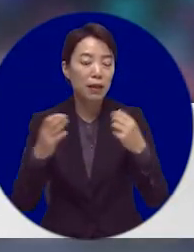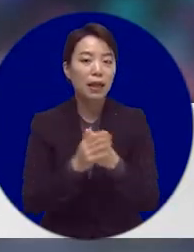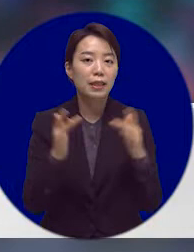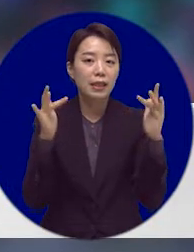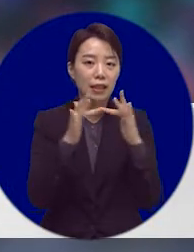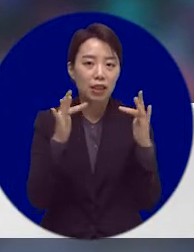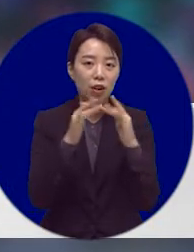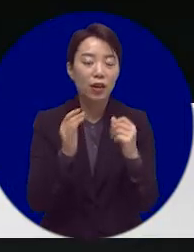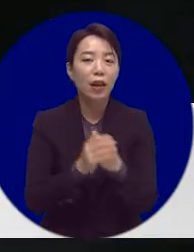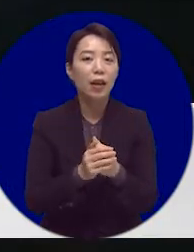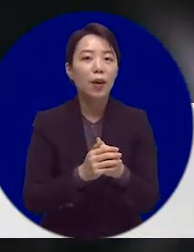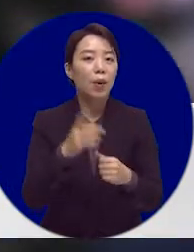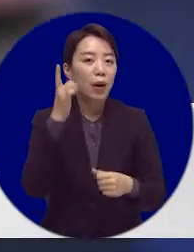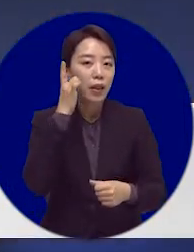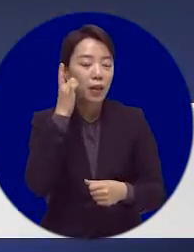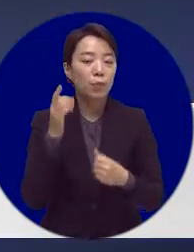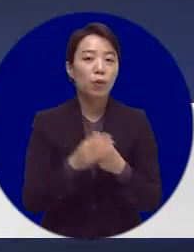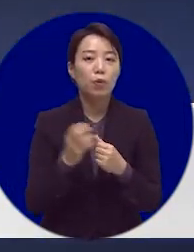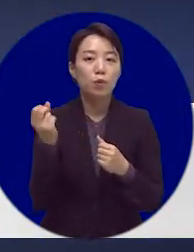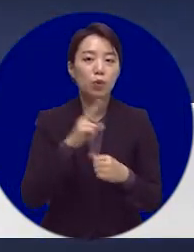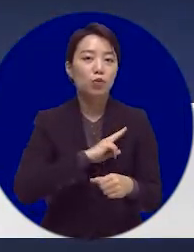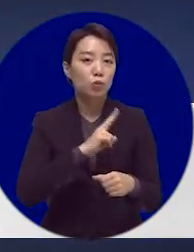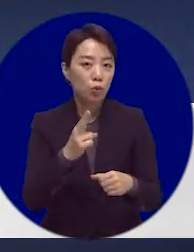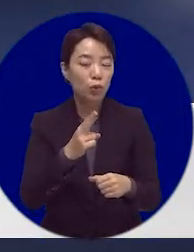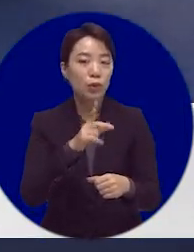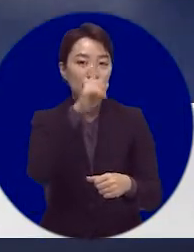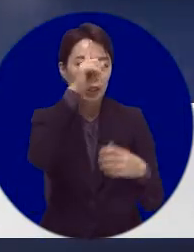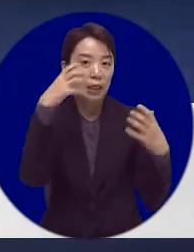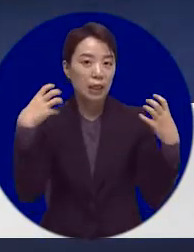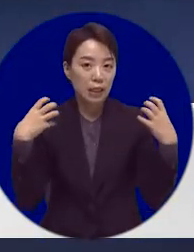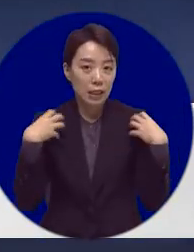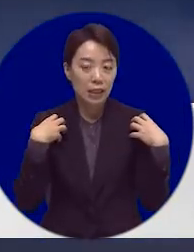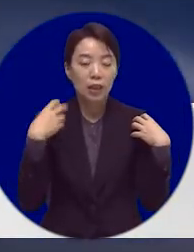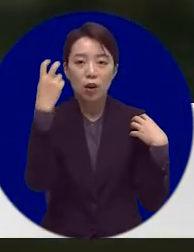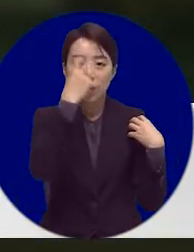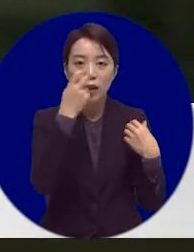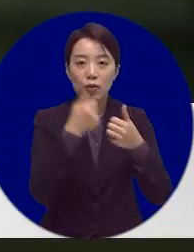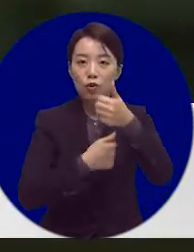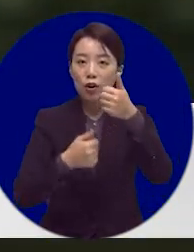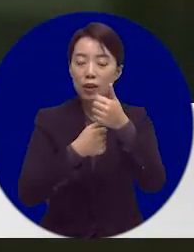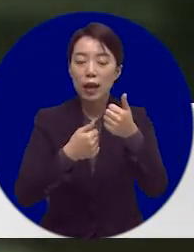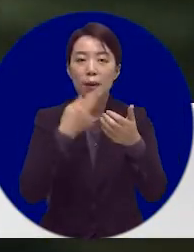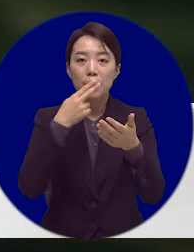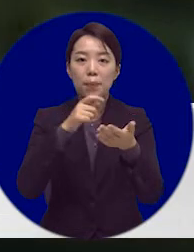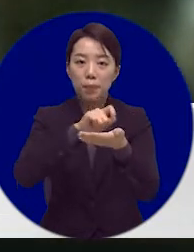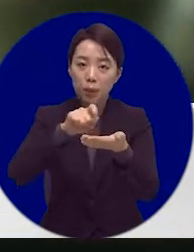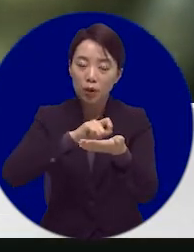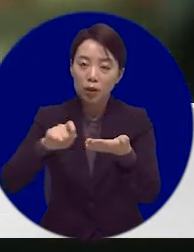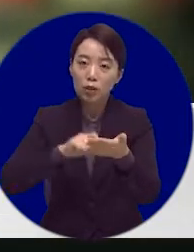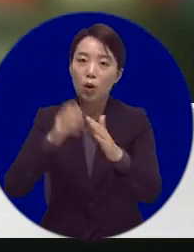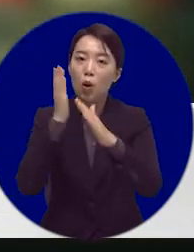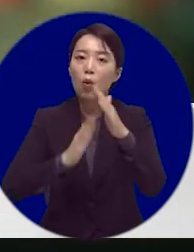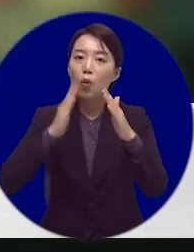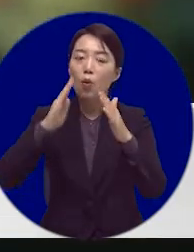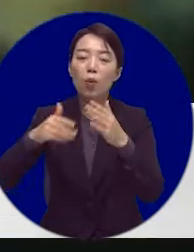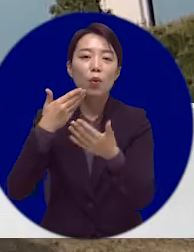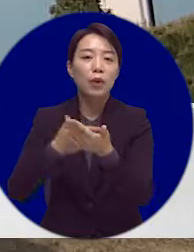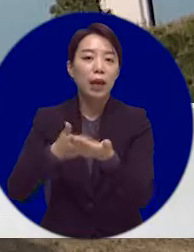모바일, 주민등록지 관할 구시군 선거관리위원회에 서면으로 선거 공보 발송 신청을 할 수